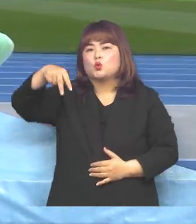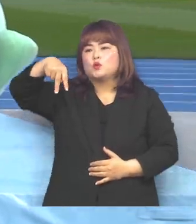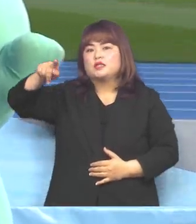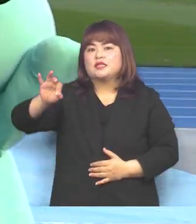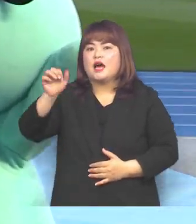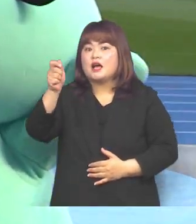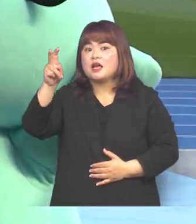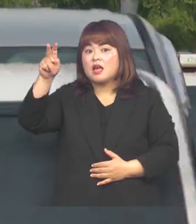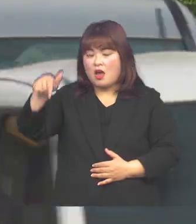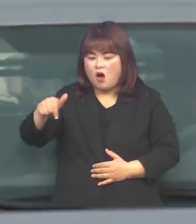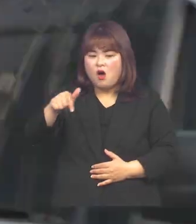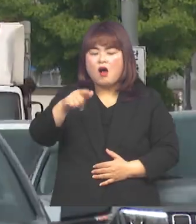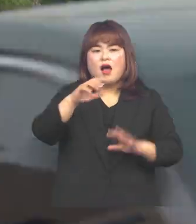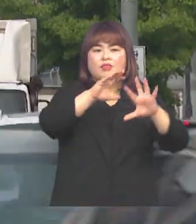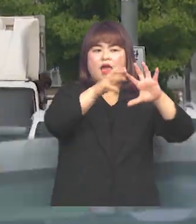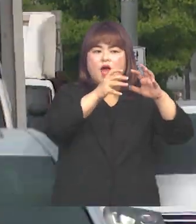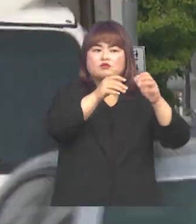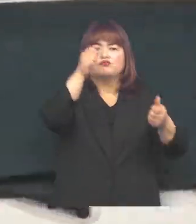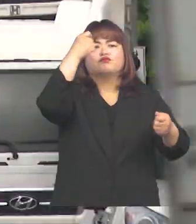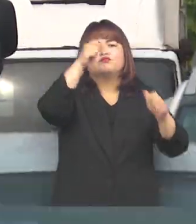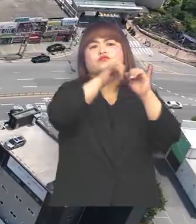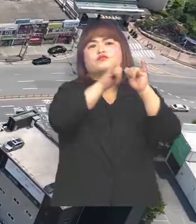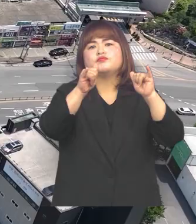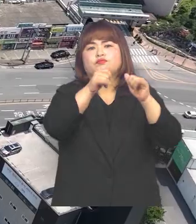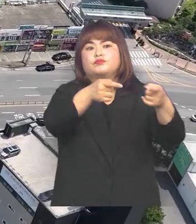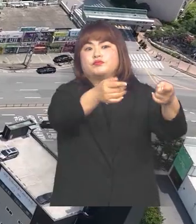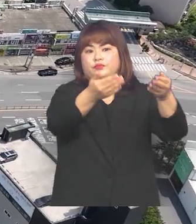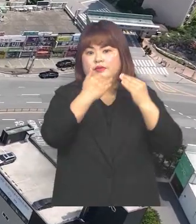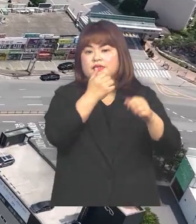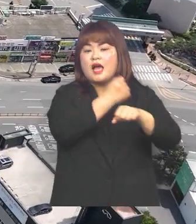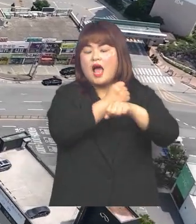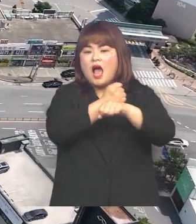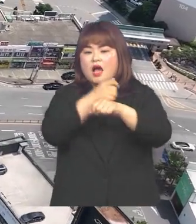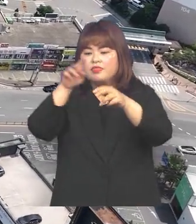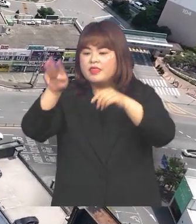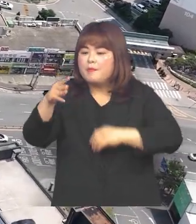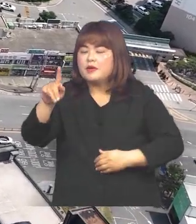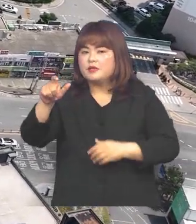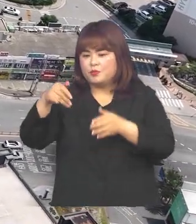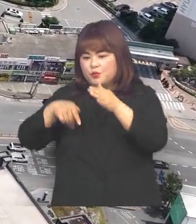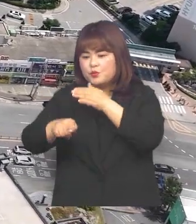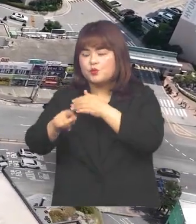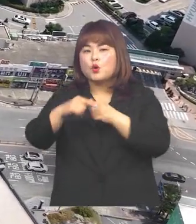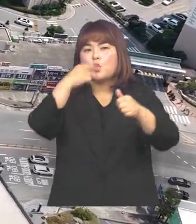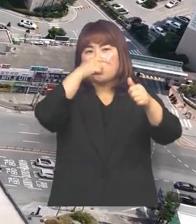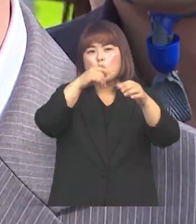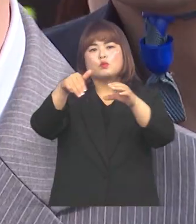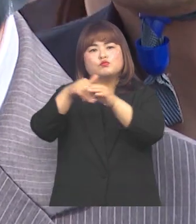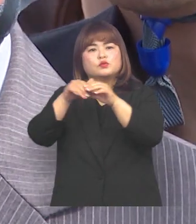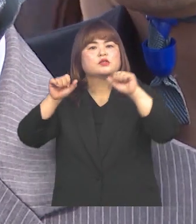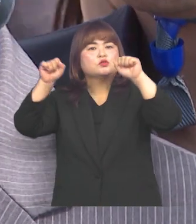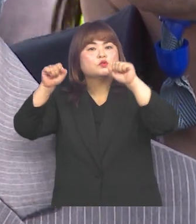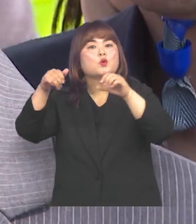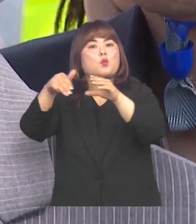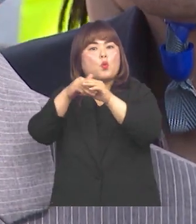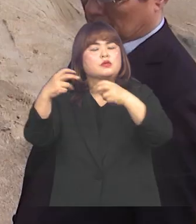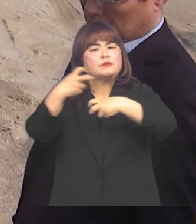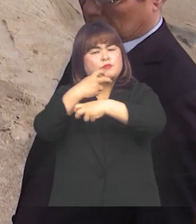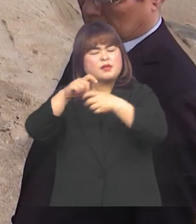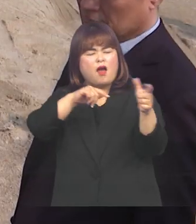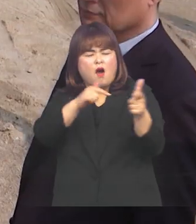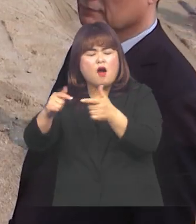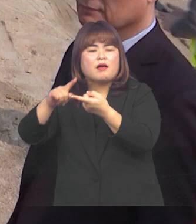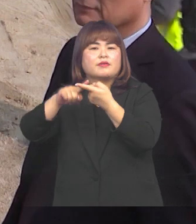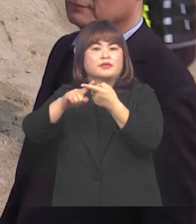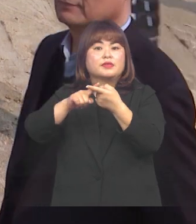영입, 대한민국 연극제 유치, 지방도 315호선 지하도로와 등 교육, 문화, 스포츠, 교통, 복지 등